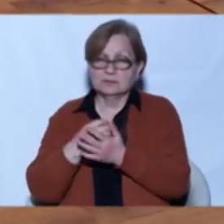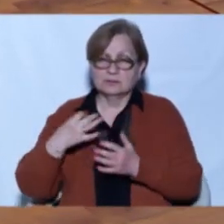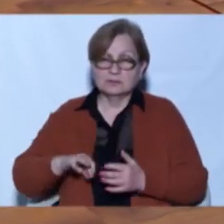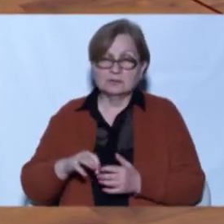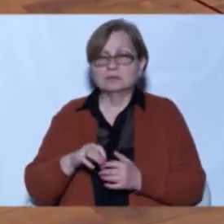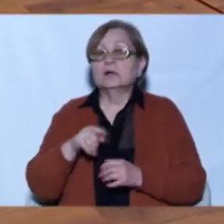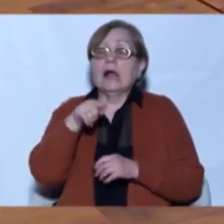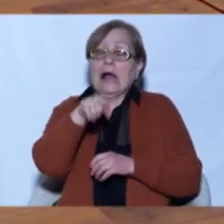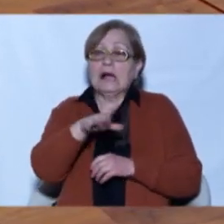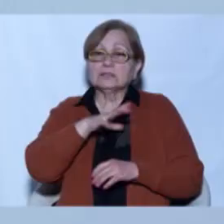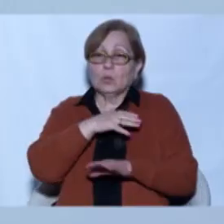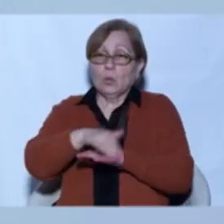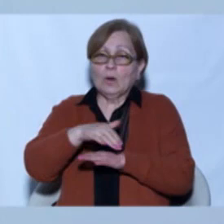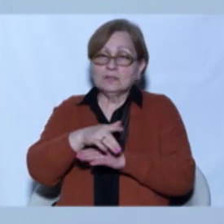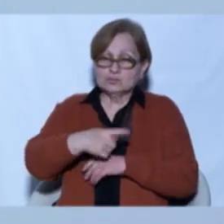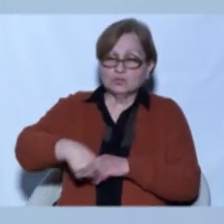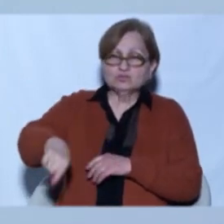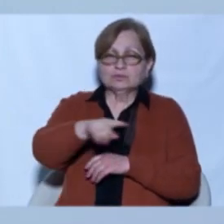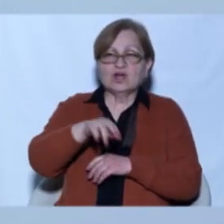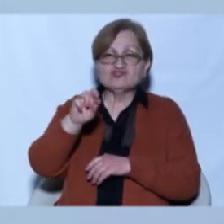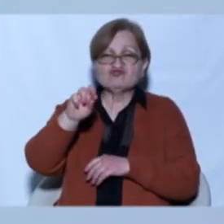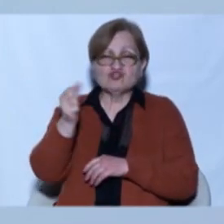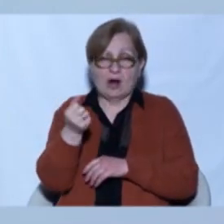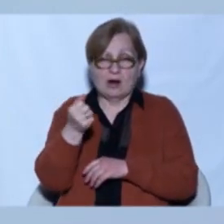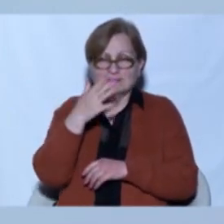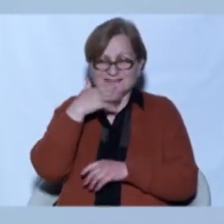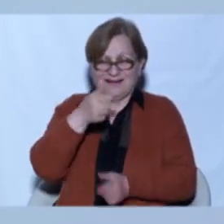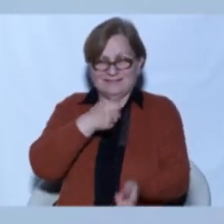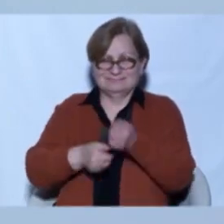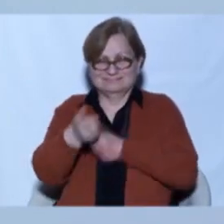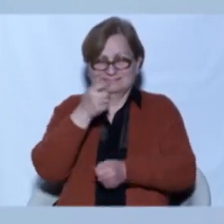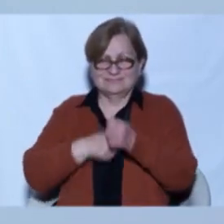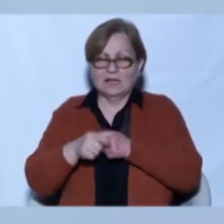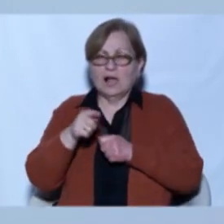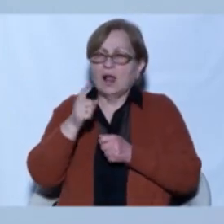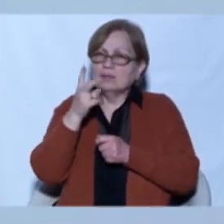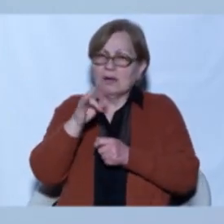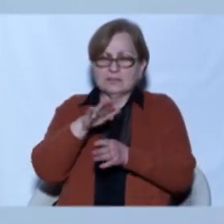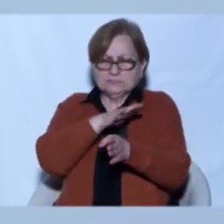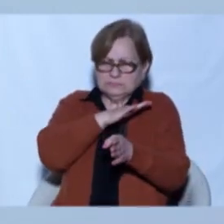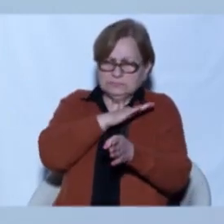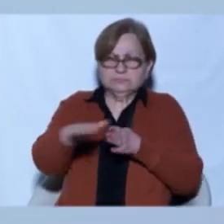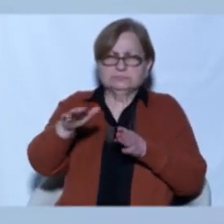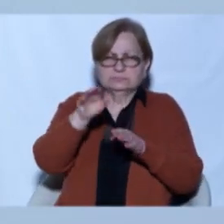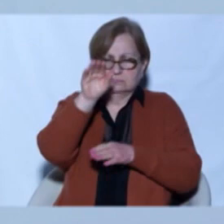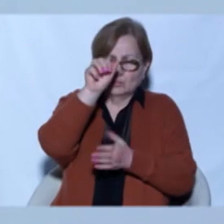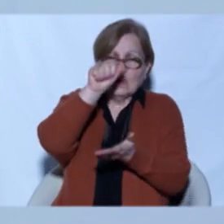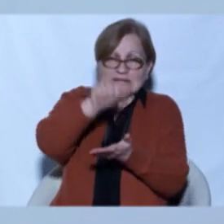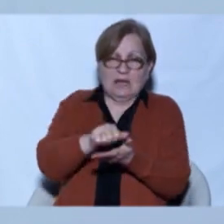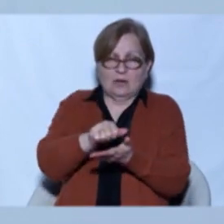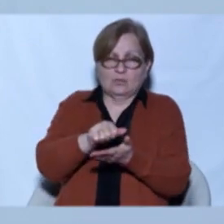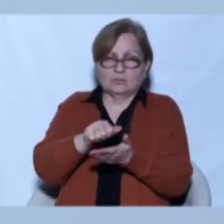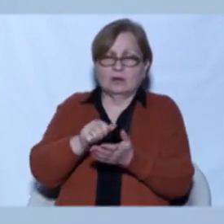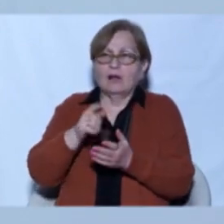თავზე არ დაფარებდნენ, შეიძლებოდა რომ წყალი გადმოღრილიყო და იქაურობა წაელეკა. ერთხელ